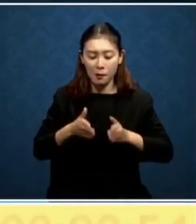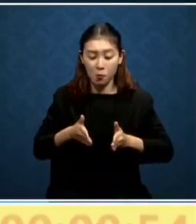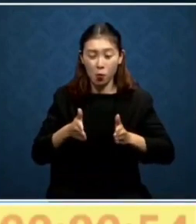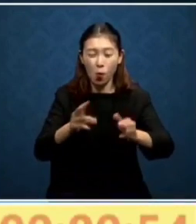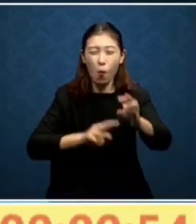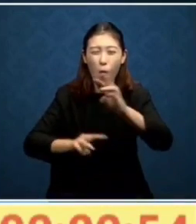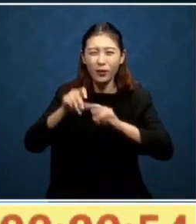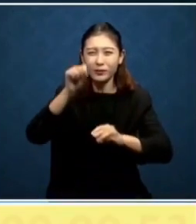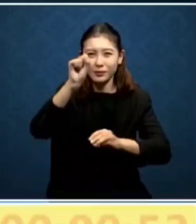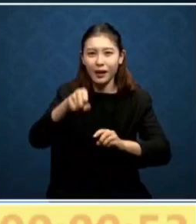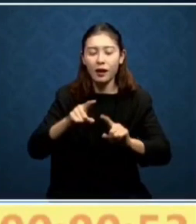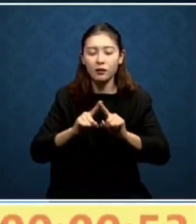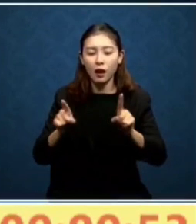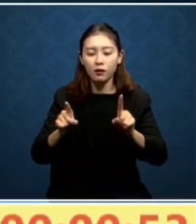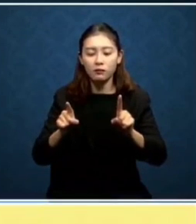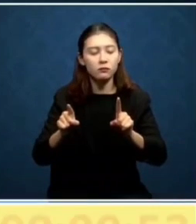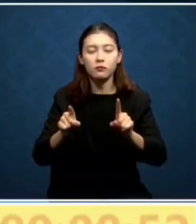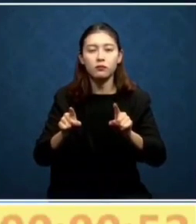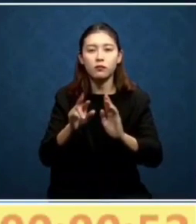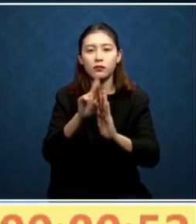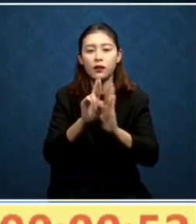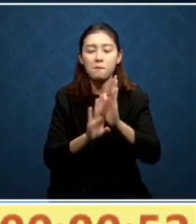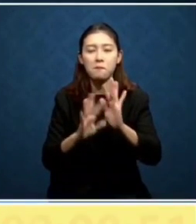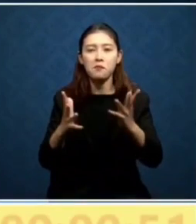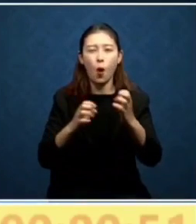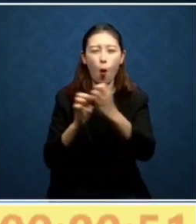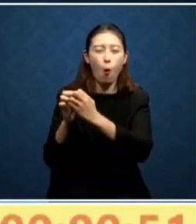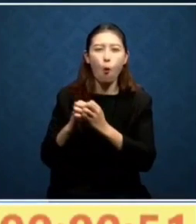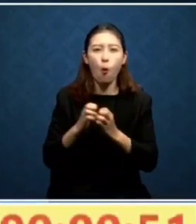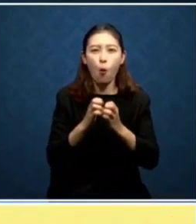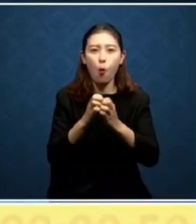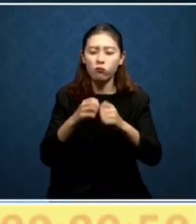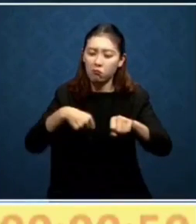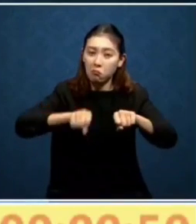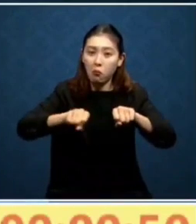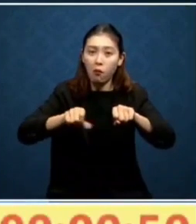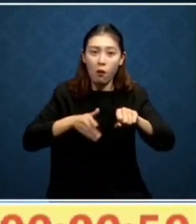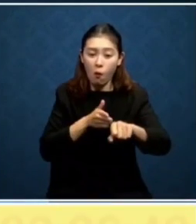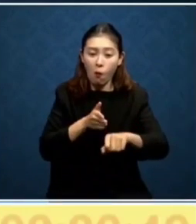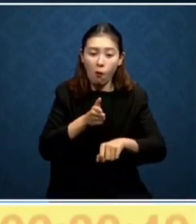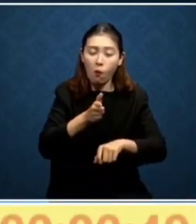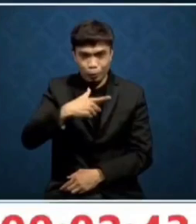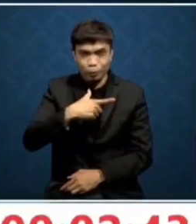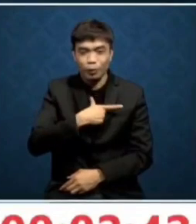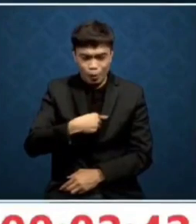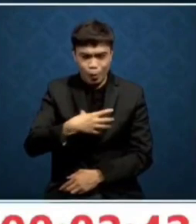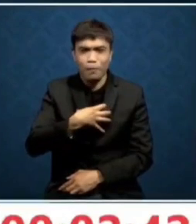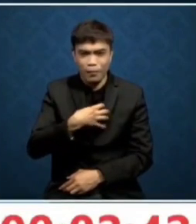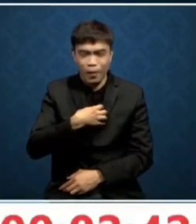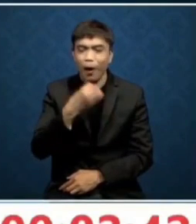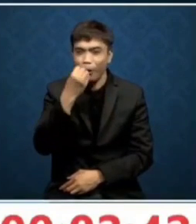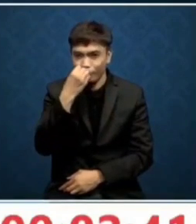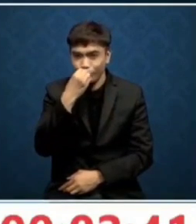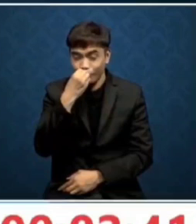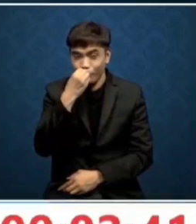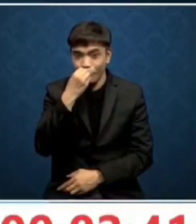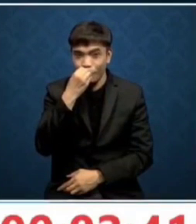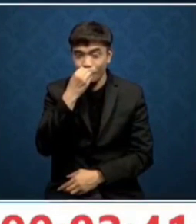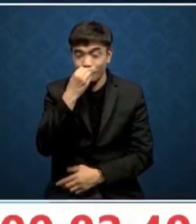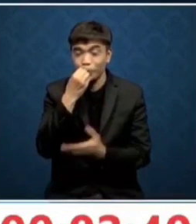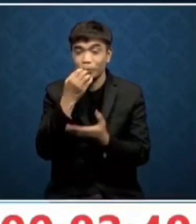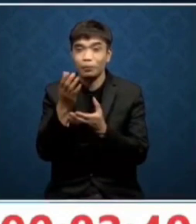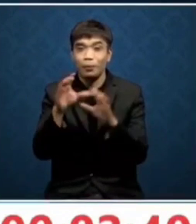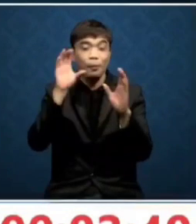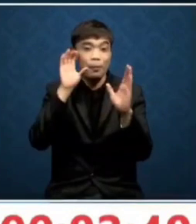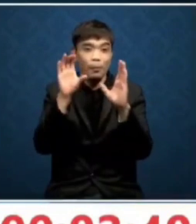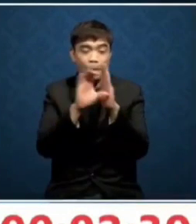ฐานทางเท้าไปการออกแบสภาแวดล้ม เพื่อใหทางเทาบุถนนของประเทศไย มีความปลดภัสำหรบทุกคนในชดชัยบวดิต เรื่อง